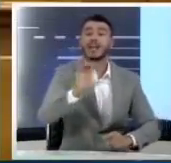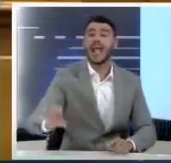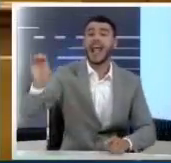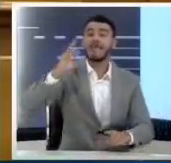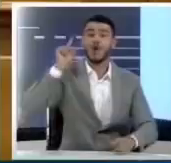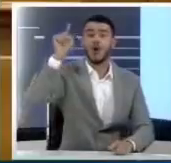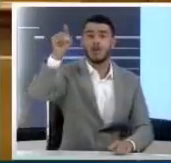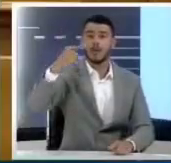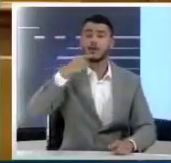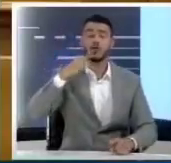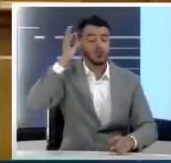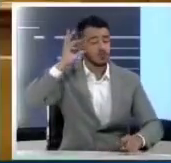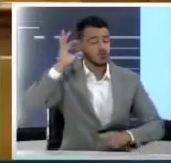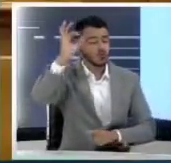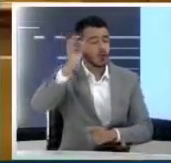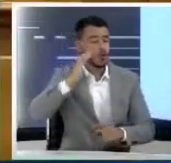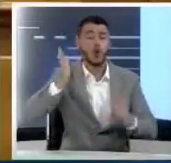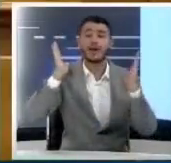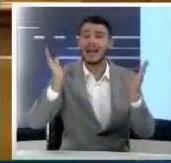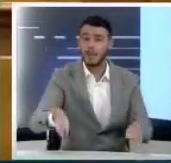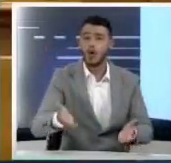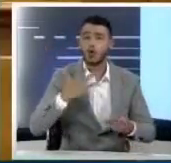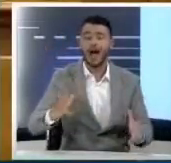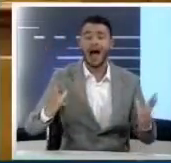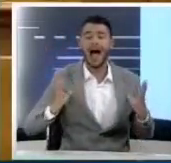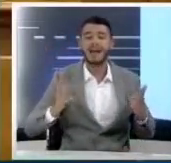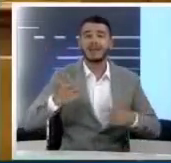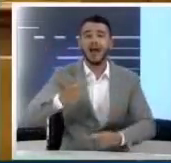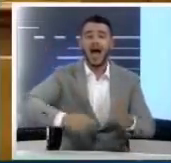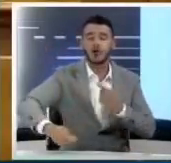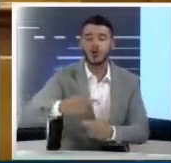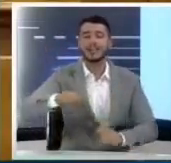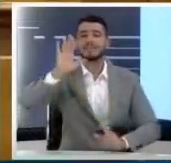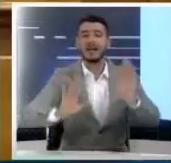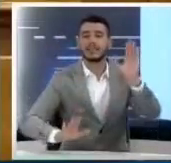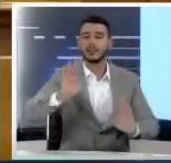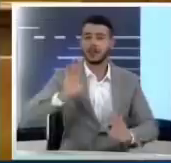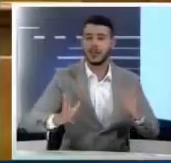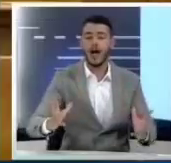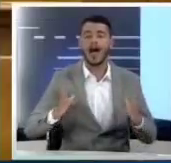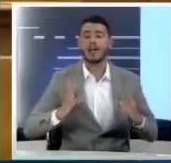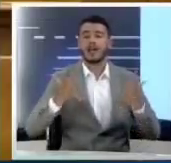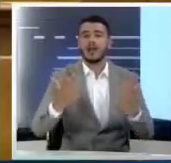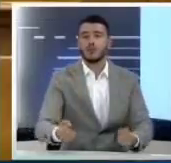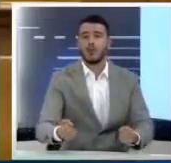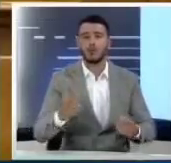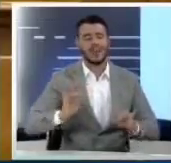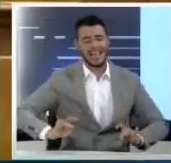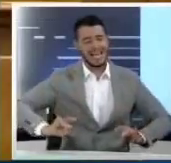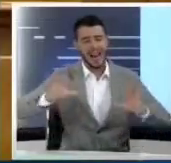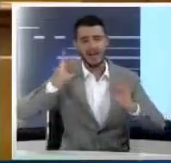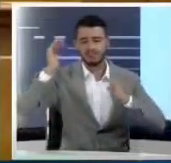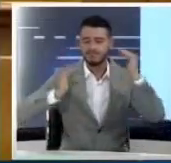να βγούμε και στις αγορές μακροπρόθεσμα. Αλλά κανένας δεν αμφισβητεί ότι έχουμε το